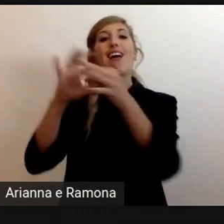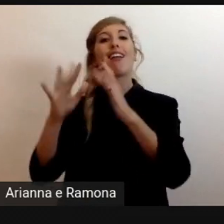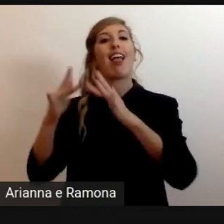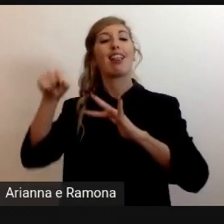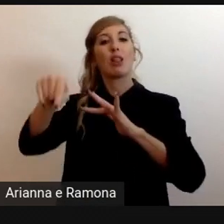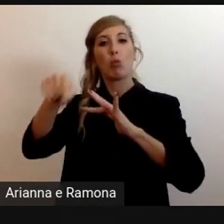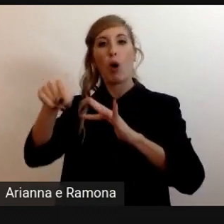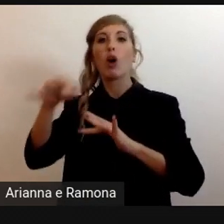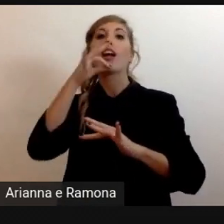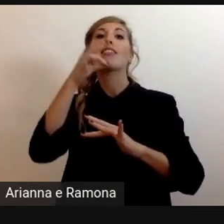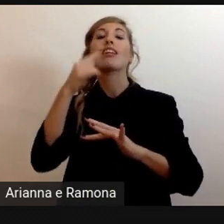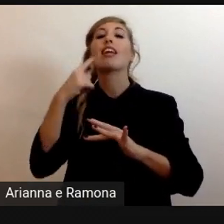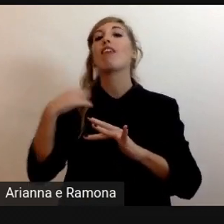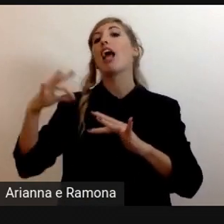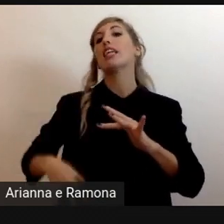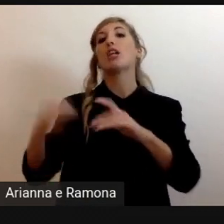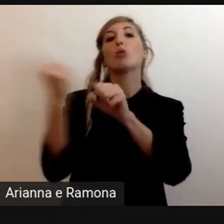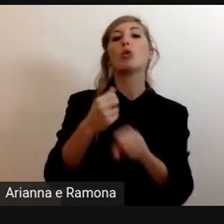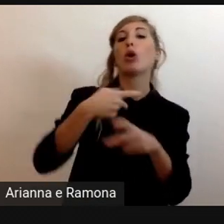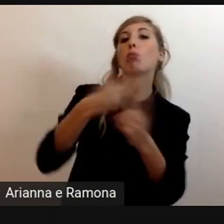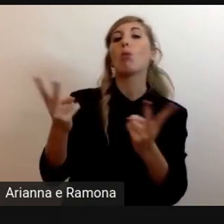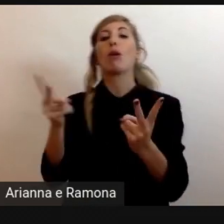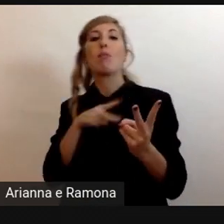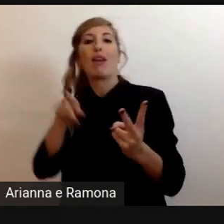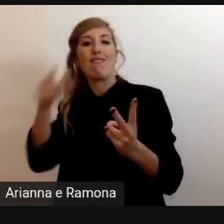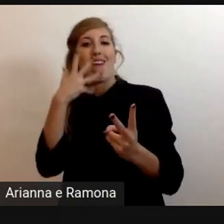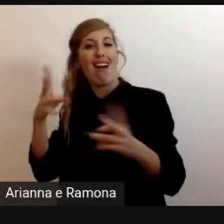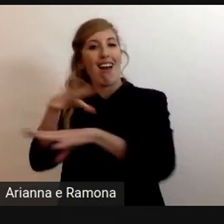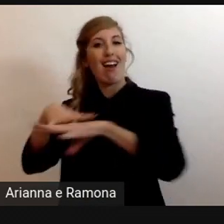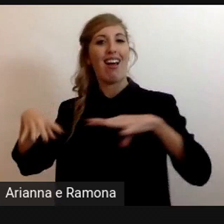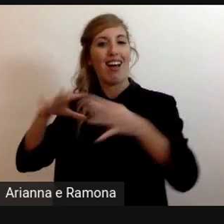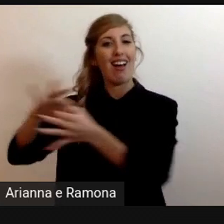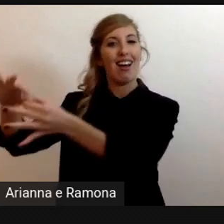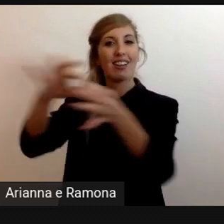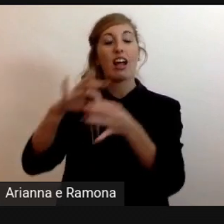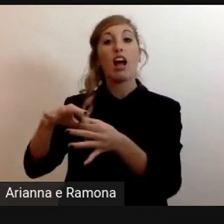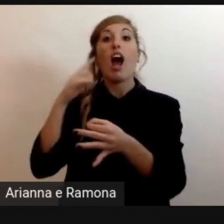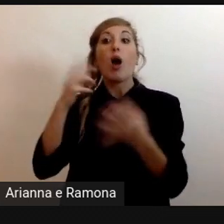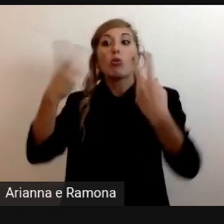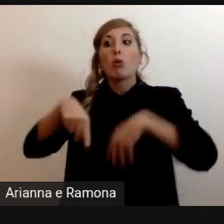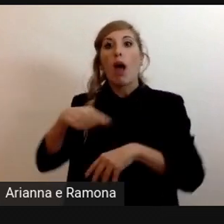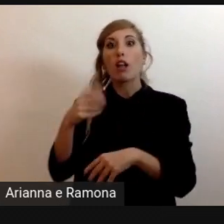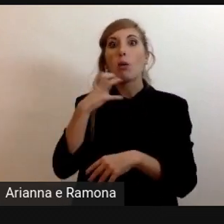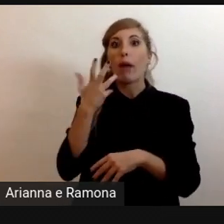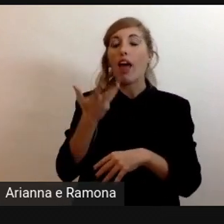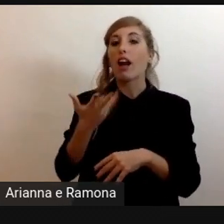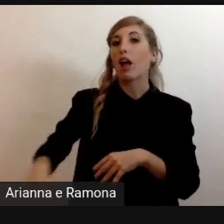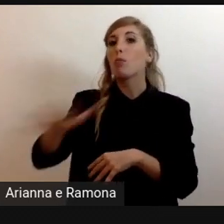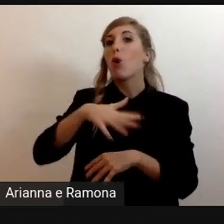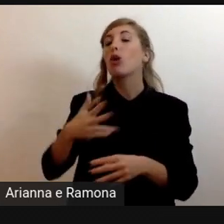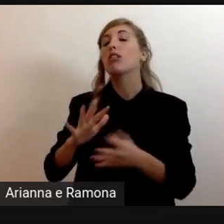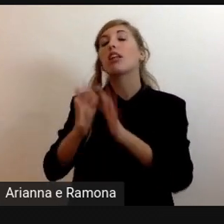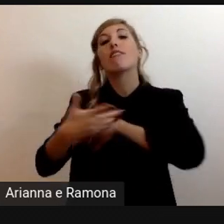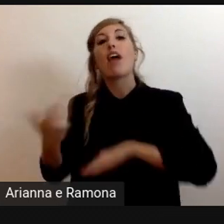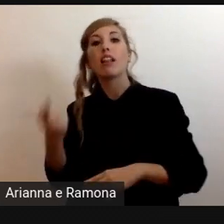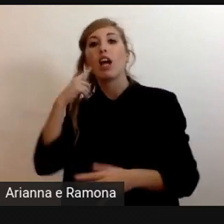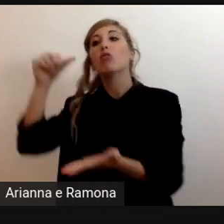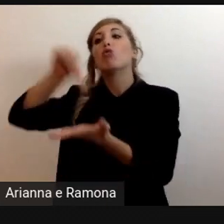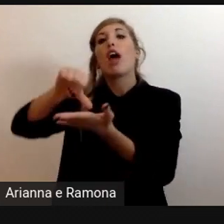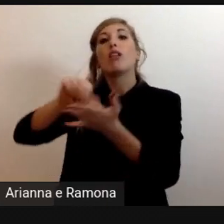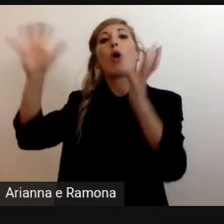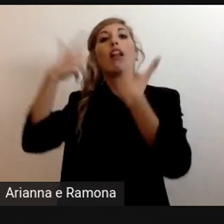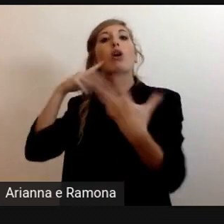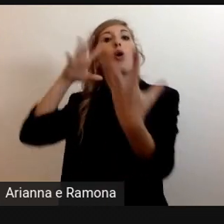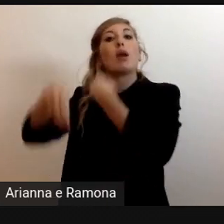culturali pubbliche e private che quindi pone bergamo al centro di un sistema dell'arte contemporanea e questo